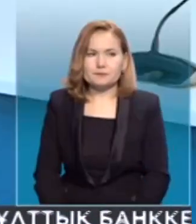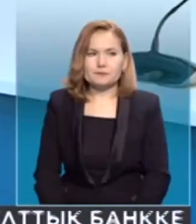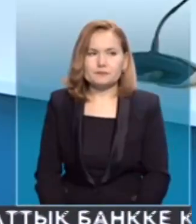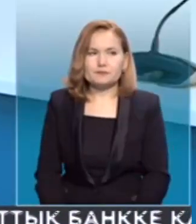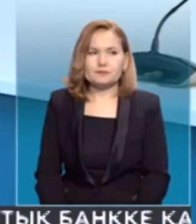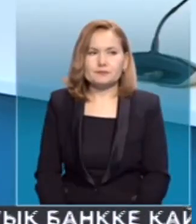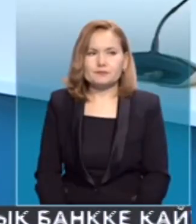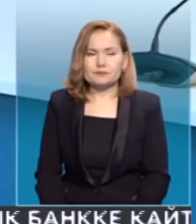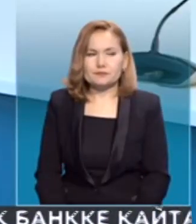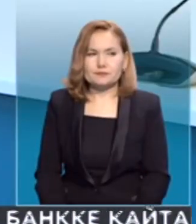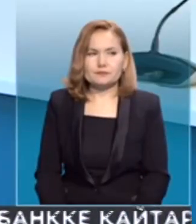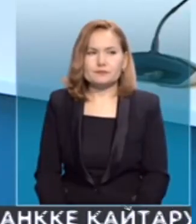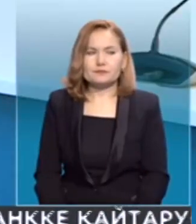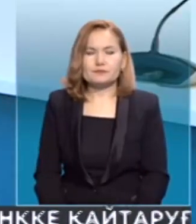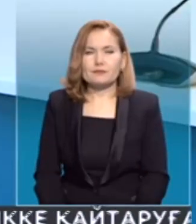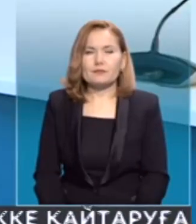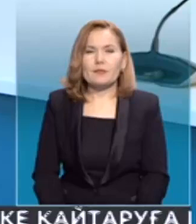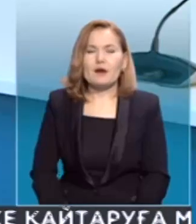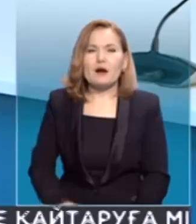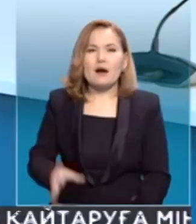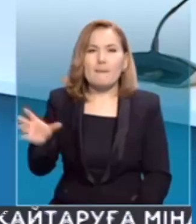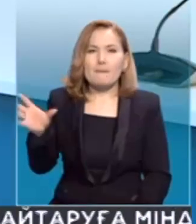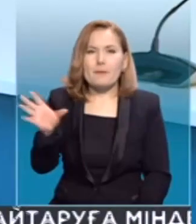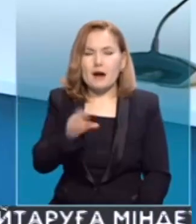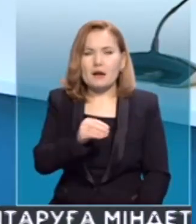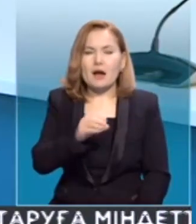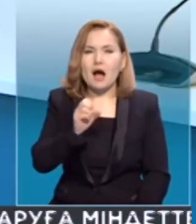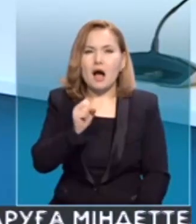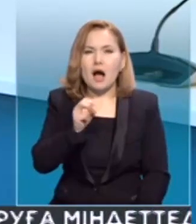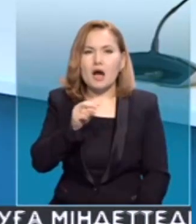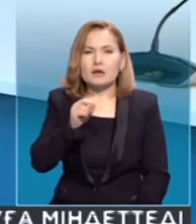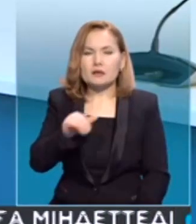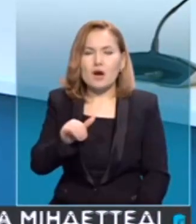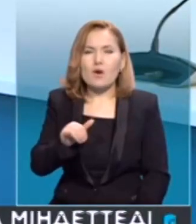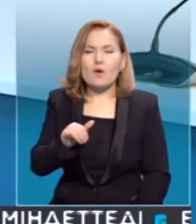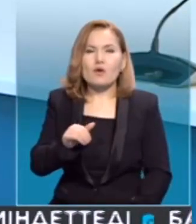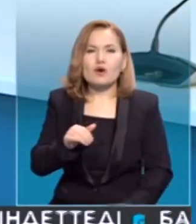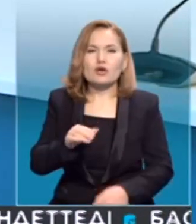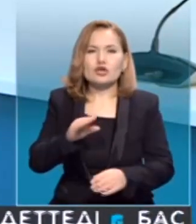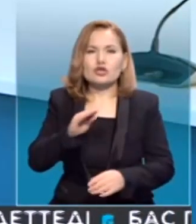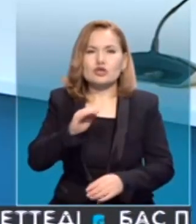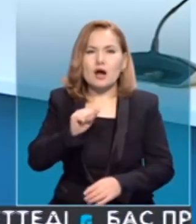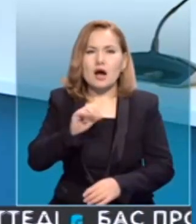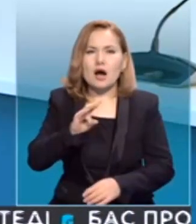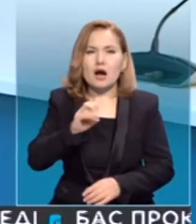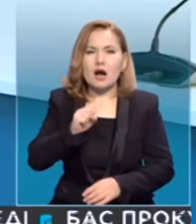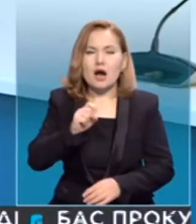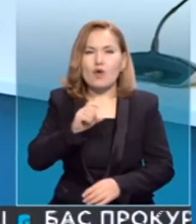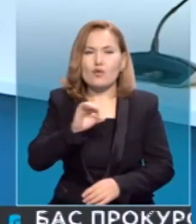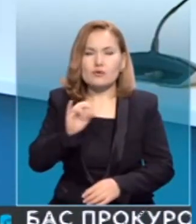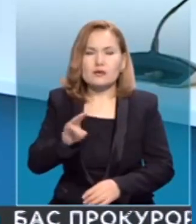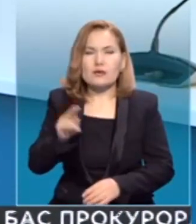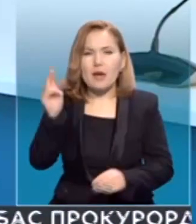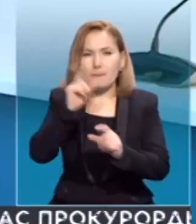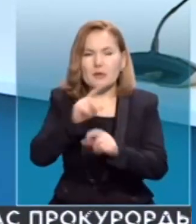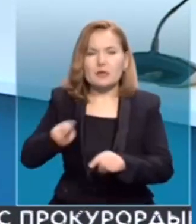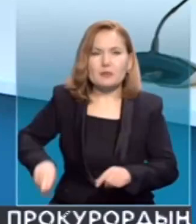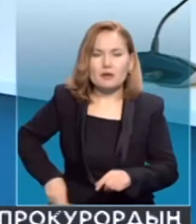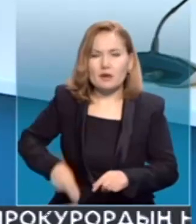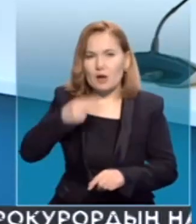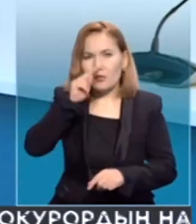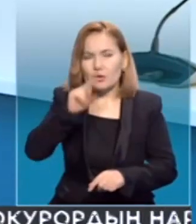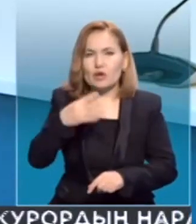Ішінде оны барлық қала Ақтау, Жаңаөзен және аудандарға қатысты мектеп директорлары, одан бөлек